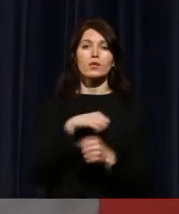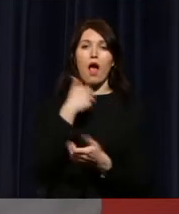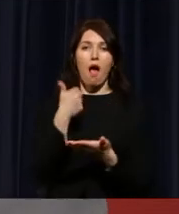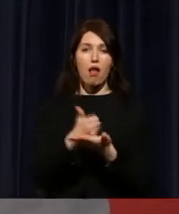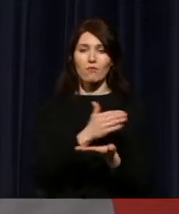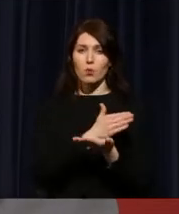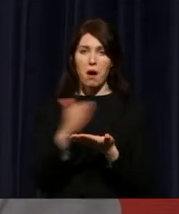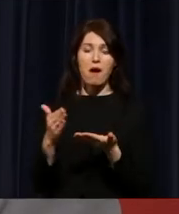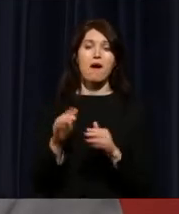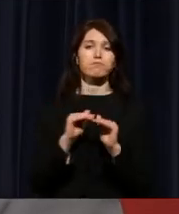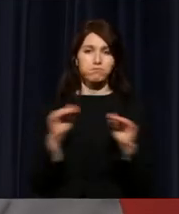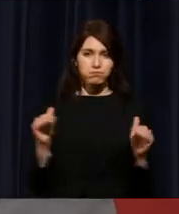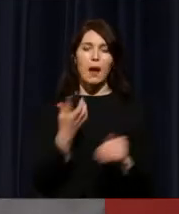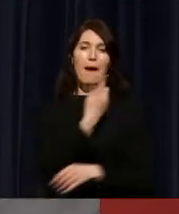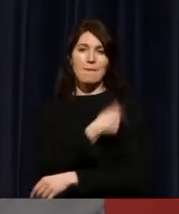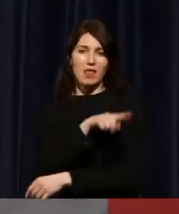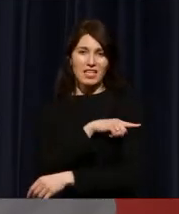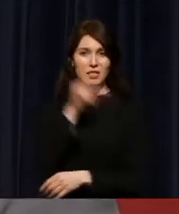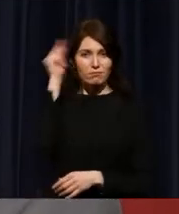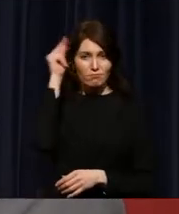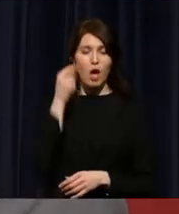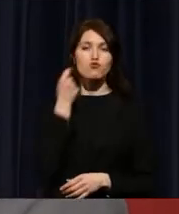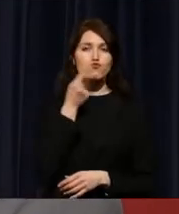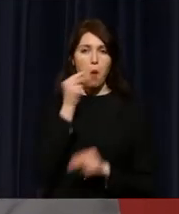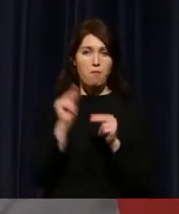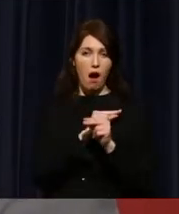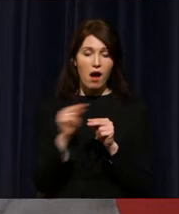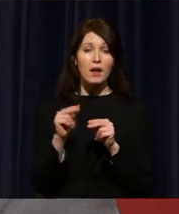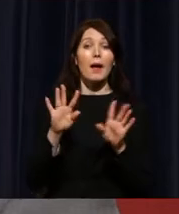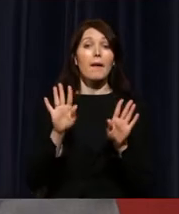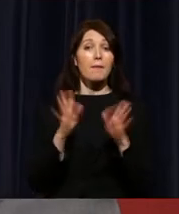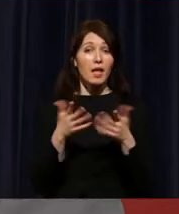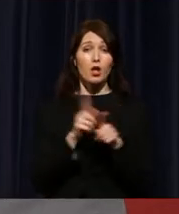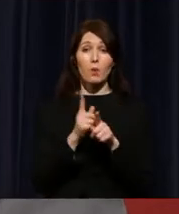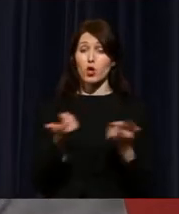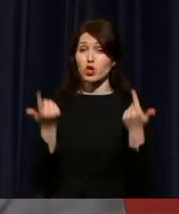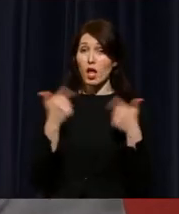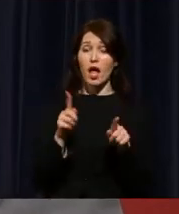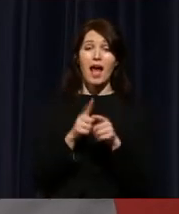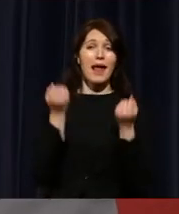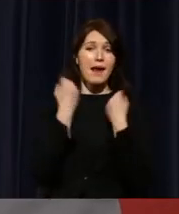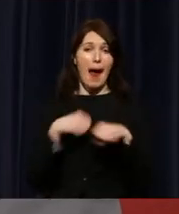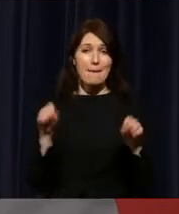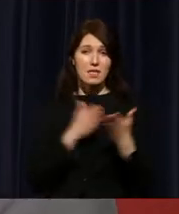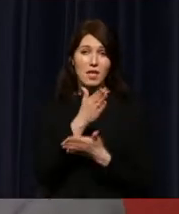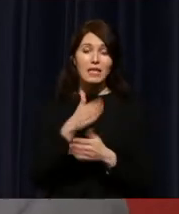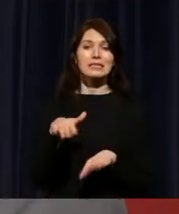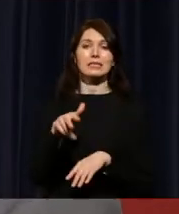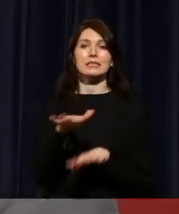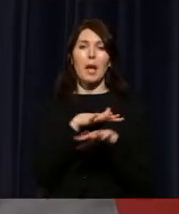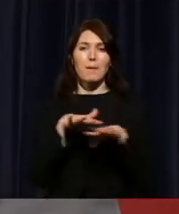galvenokārt jau, protams, balstās uz medicīnu, zobārstniecību, bet tai pašā laikā tā ir arī rehabilitācija,